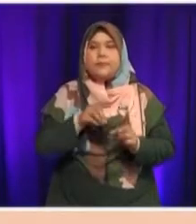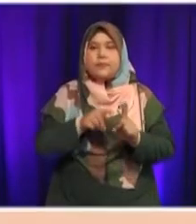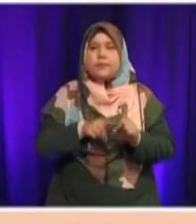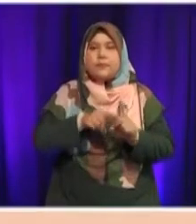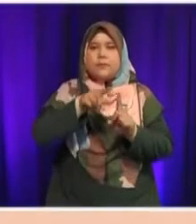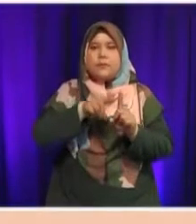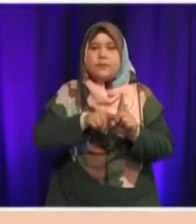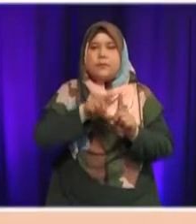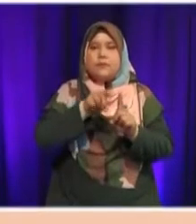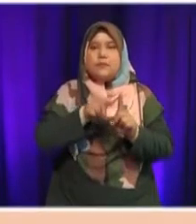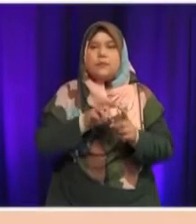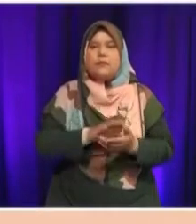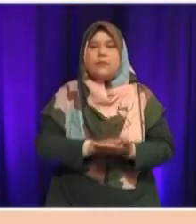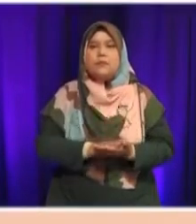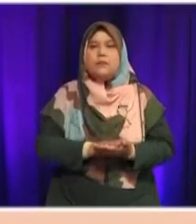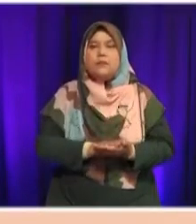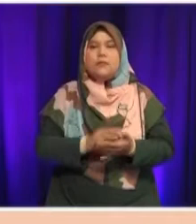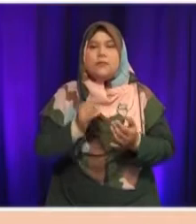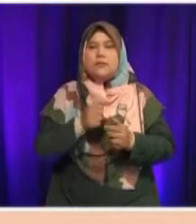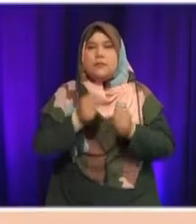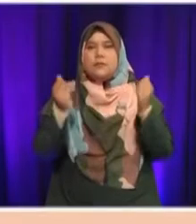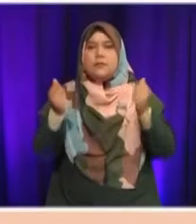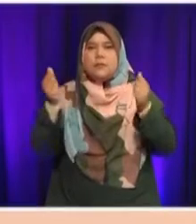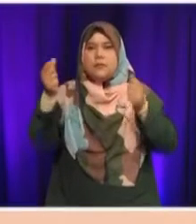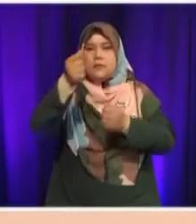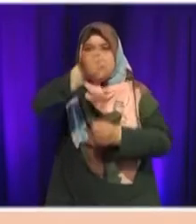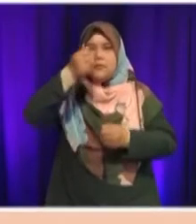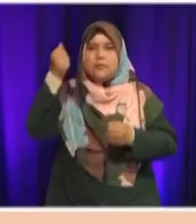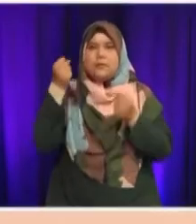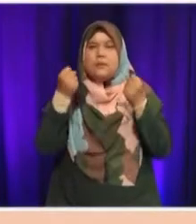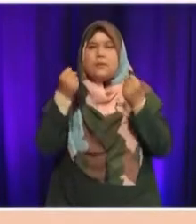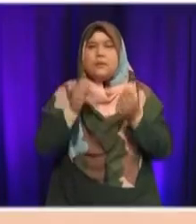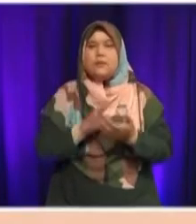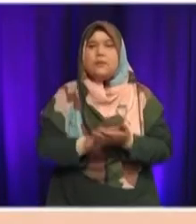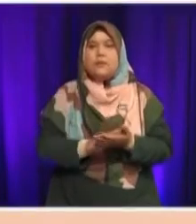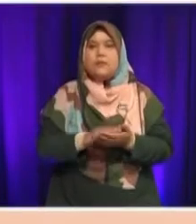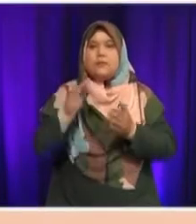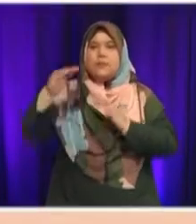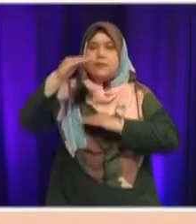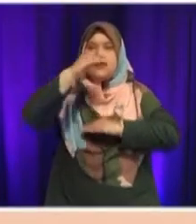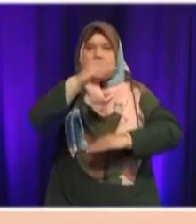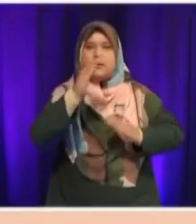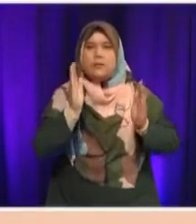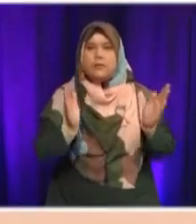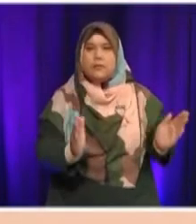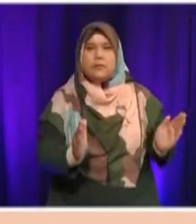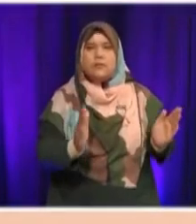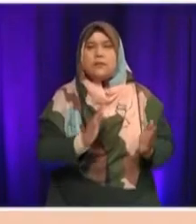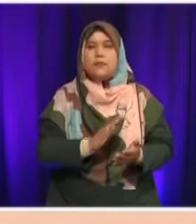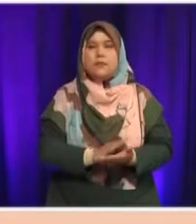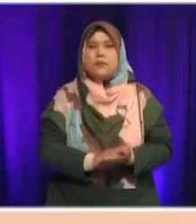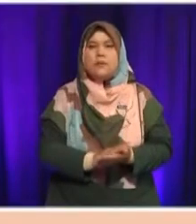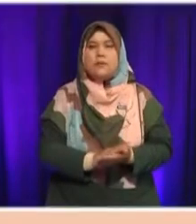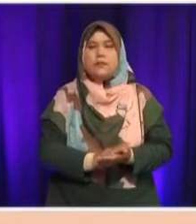dan akhir sekali peti sejuk atau cilok ataupun inkubatu dalam istilah base